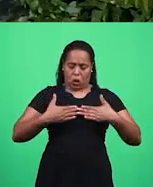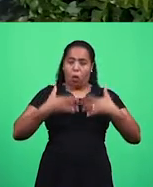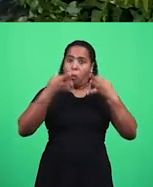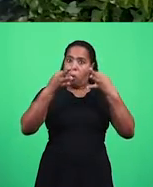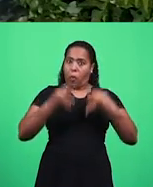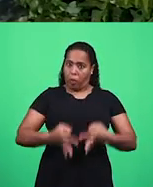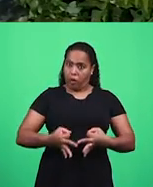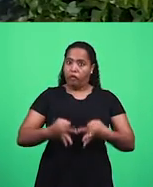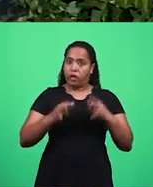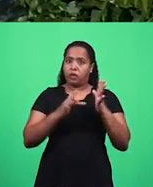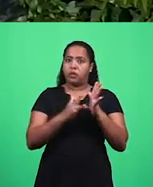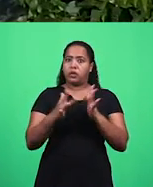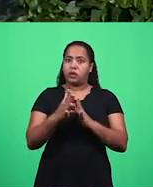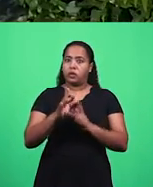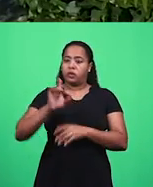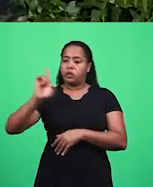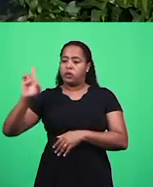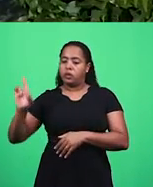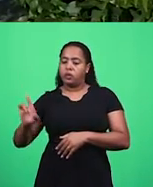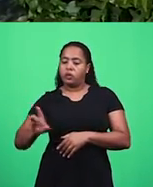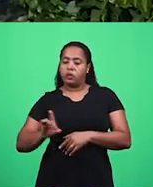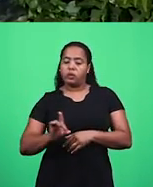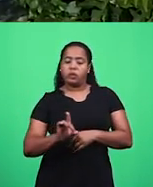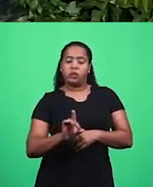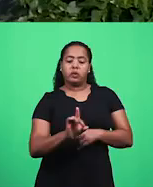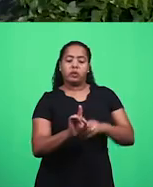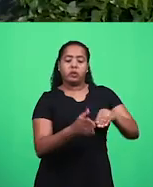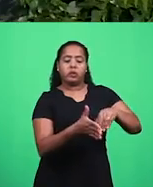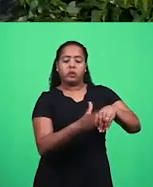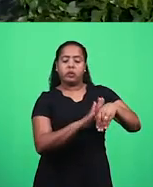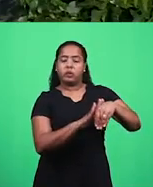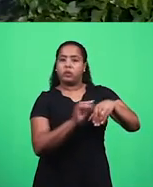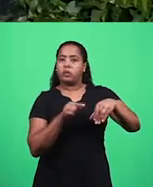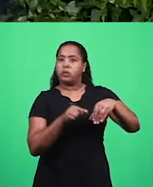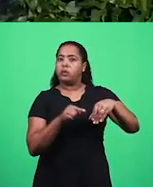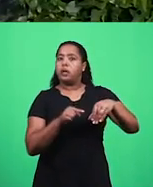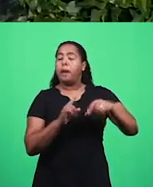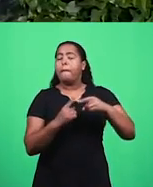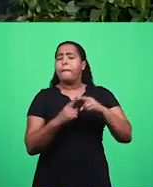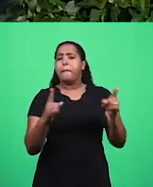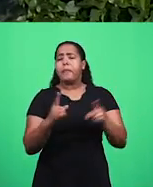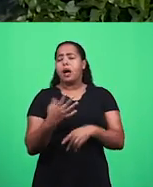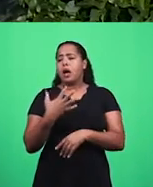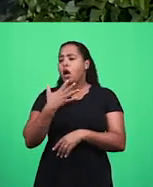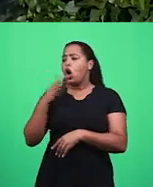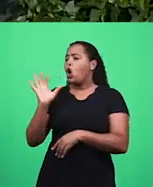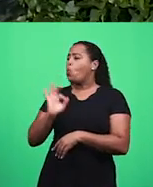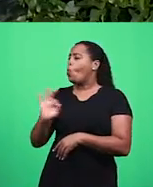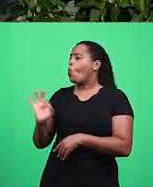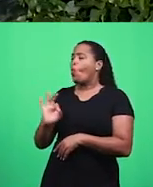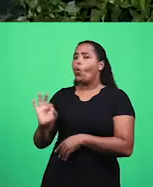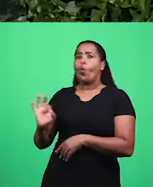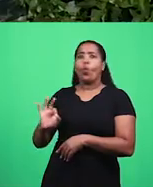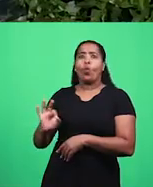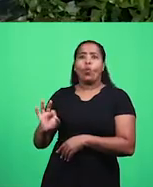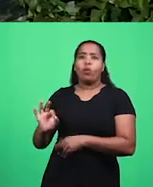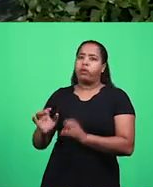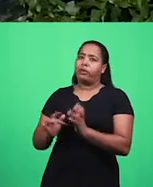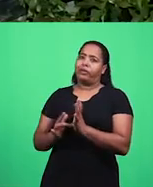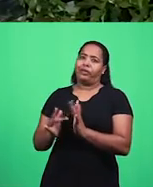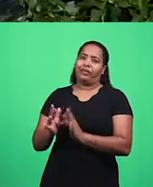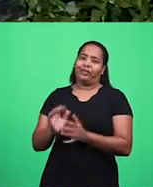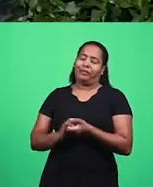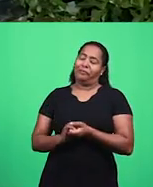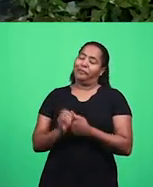сохранить тело Иисуса. Она отправилась туда, к гробу, но она не